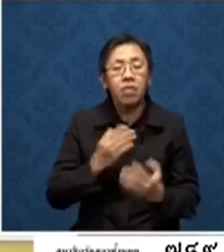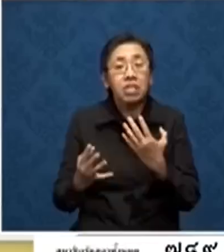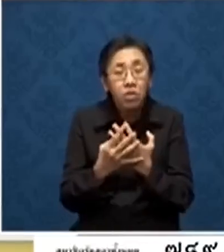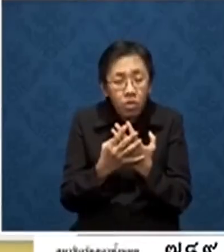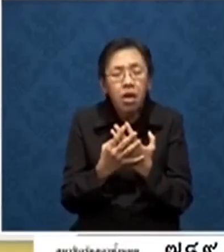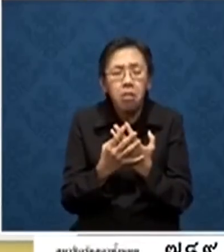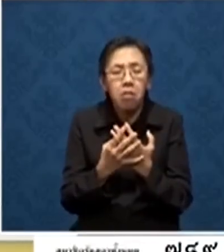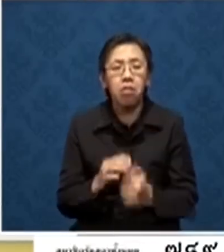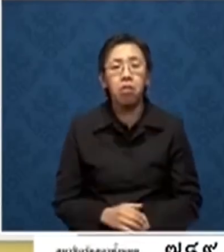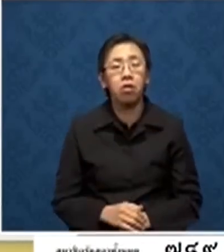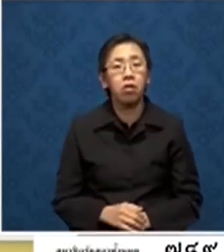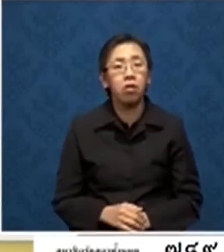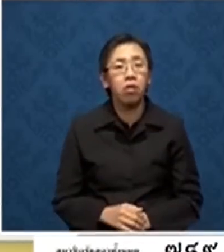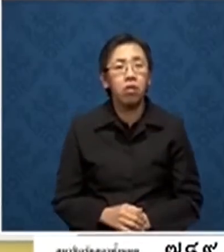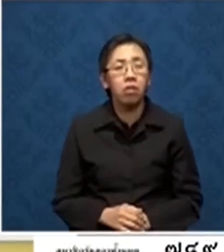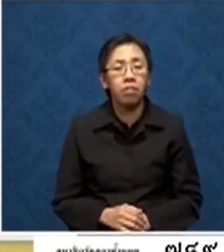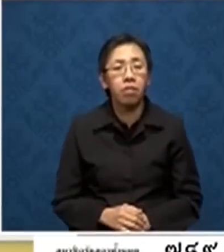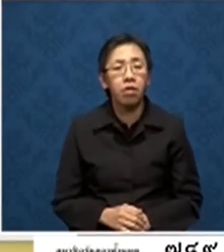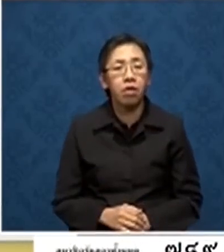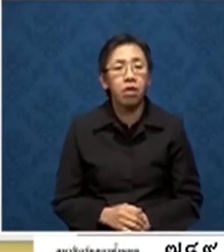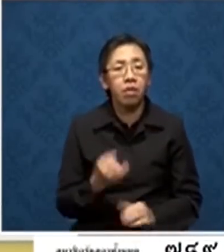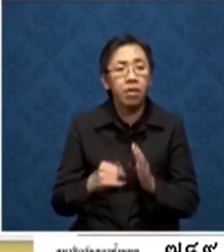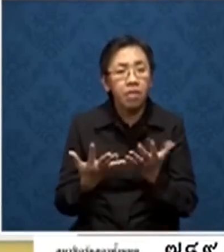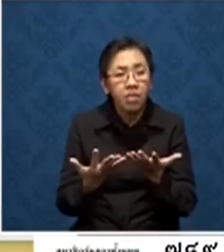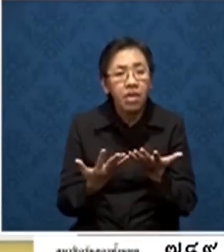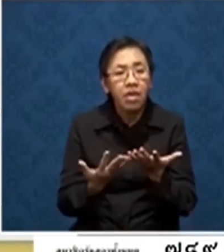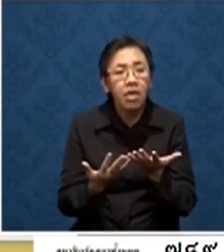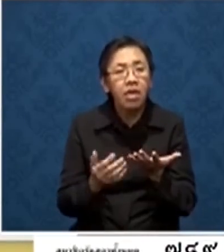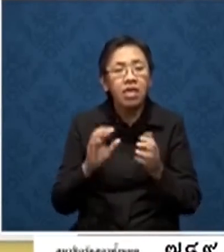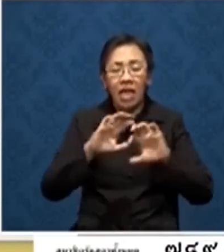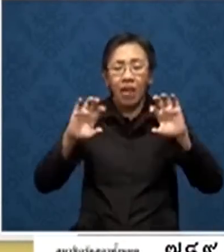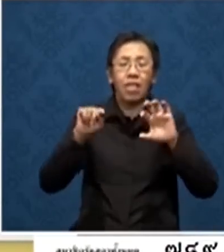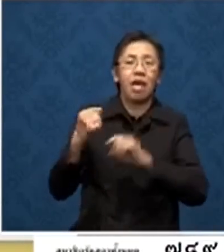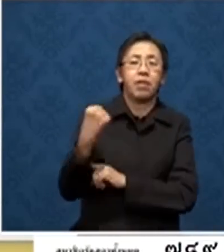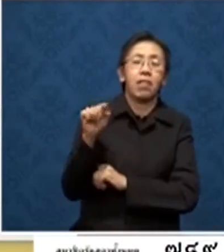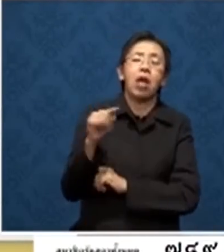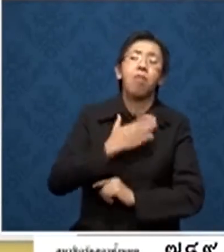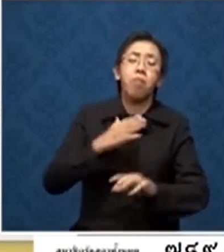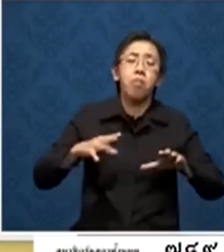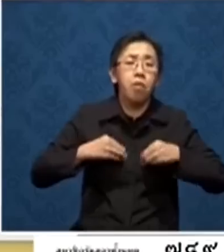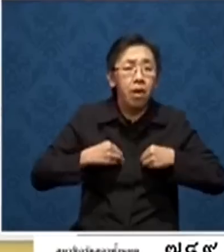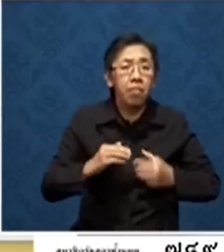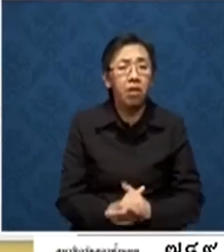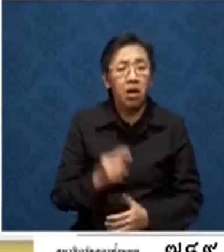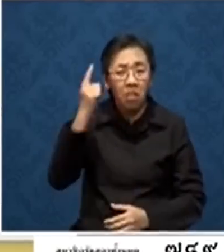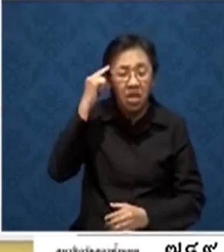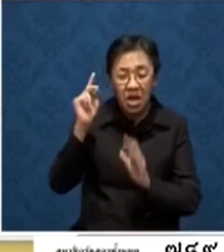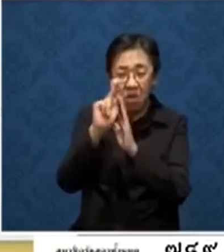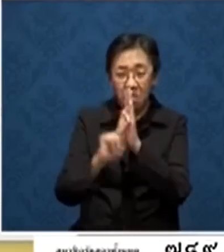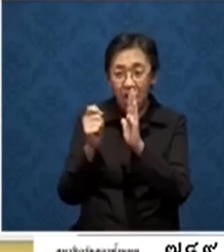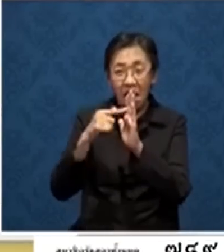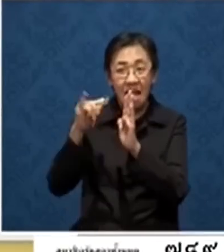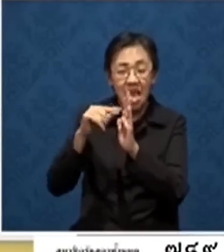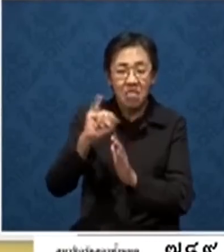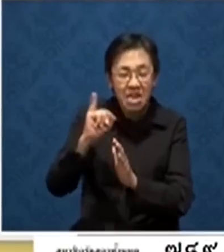ว่าไม่ผิดแต่อำนาจรัฐผู้ใช้อำนาจผมก็ต้องยอมรับผมก็ไม่ไปคิดล้มกฎหมายอาญา